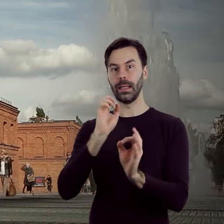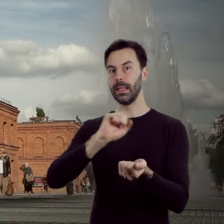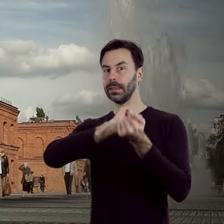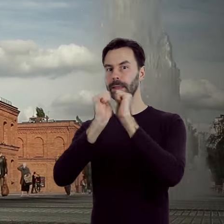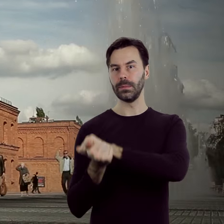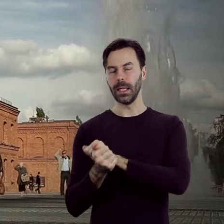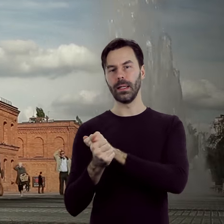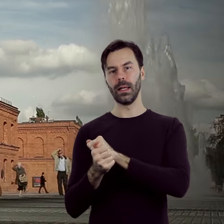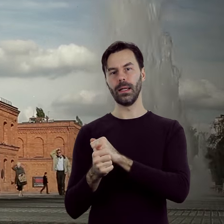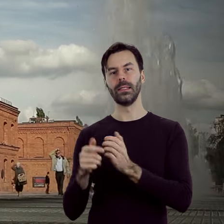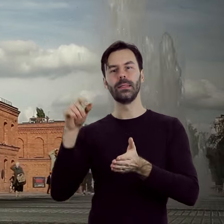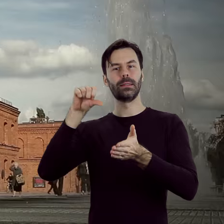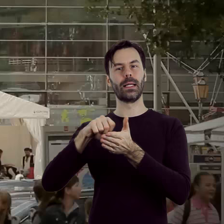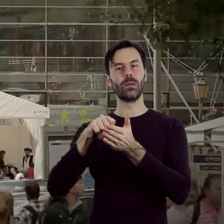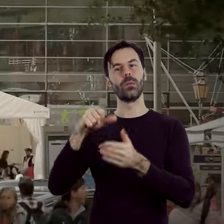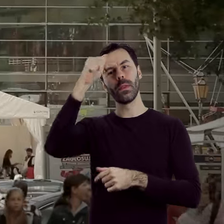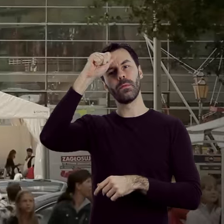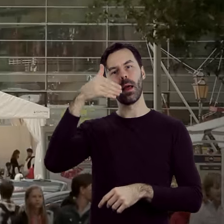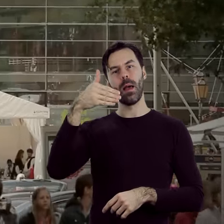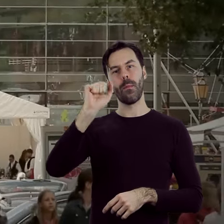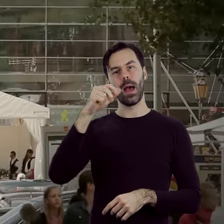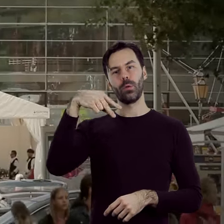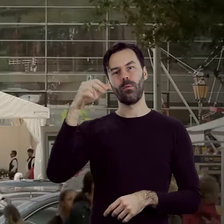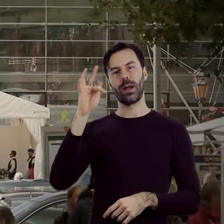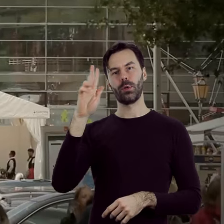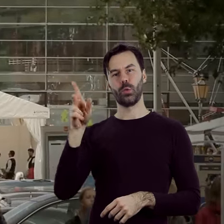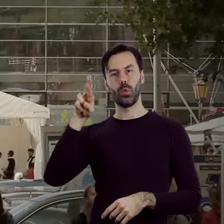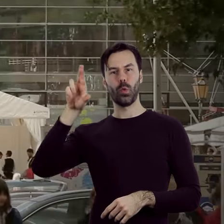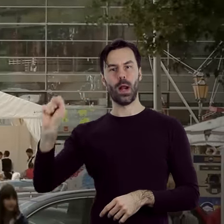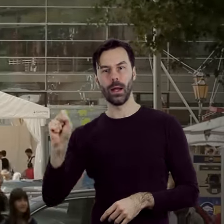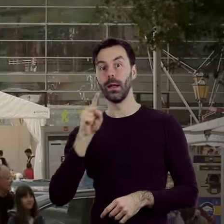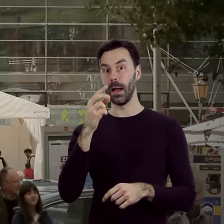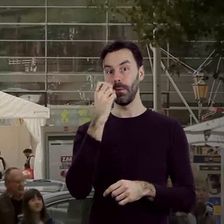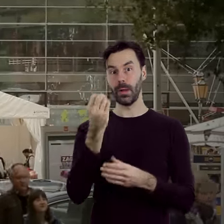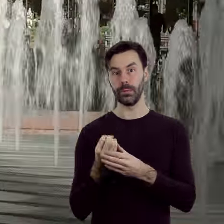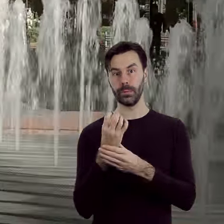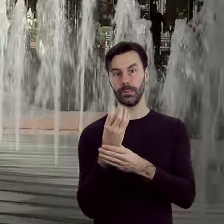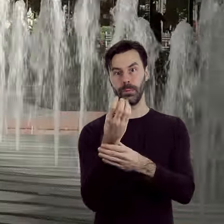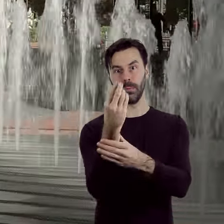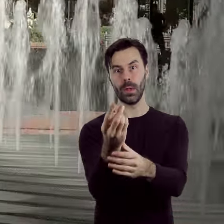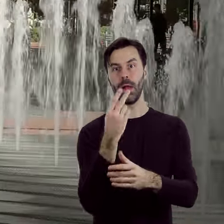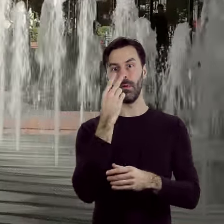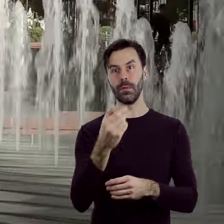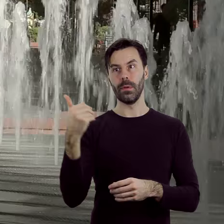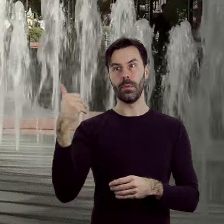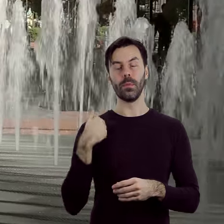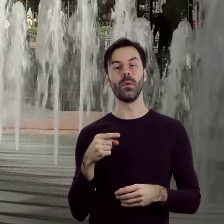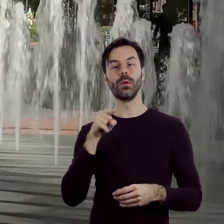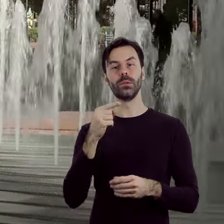w centrum handlowo-rozrywkowe Manufaktura. Długa fontanna przypomina o przebiegu Łódki pod